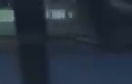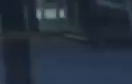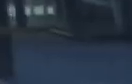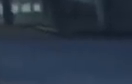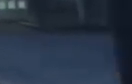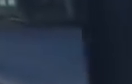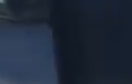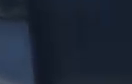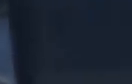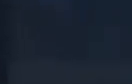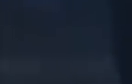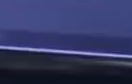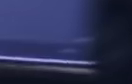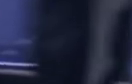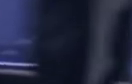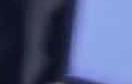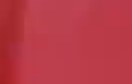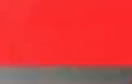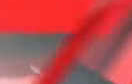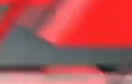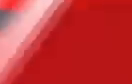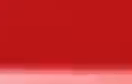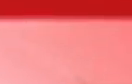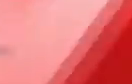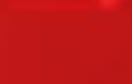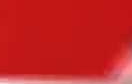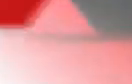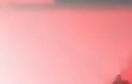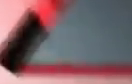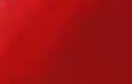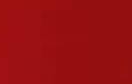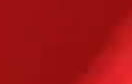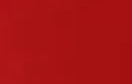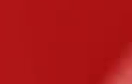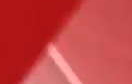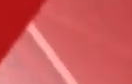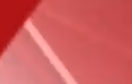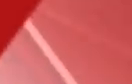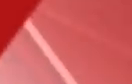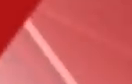Kailangan umabot ang materyales at umeri on time.